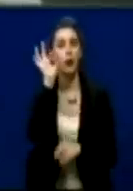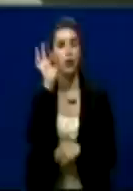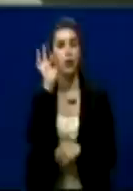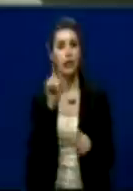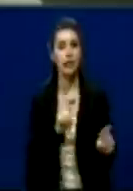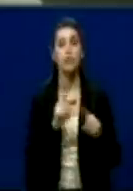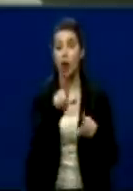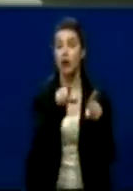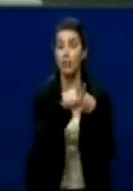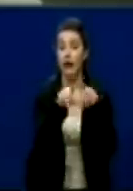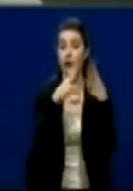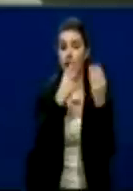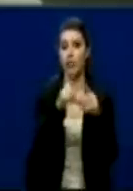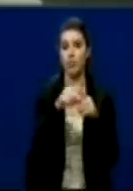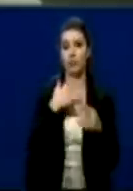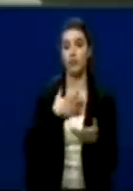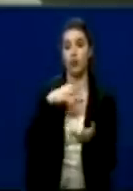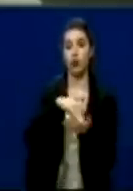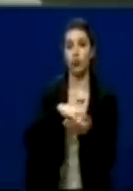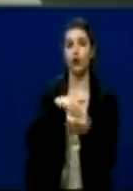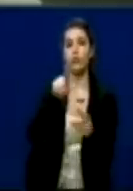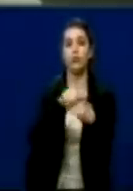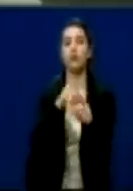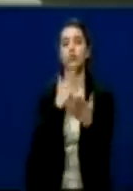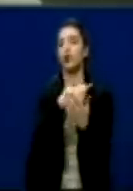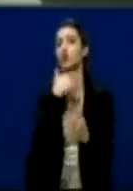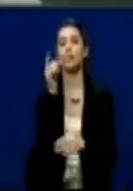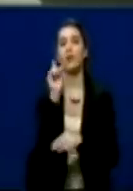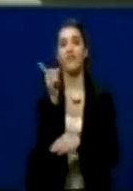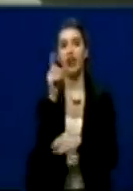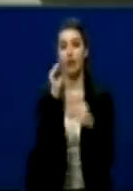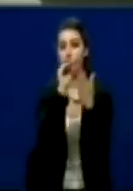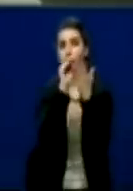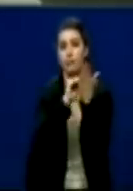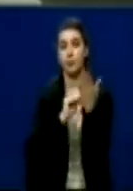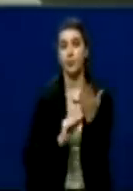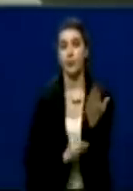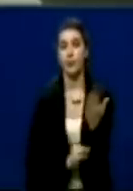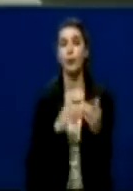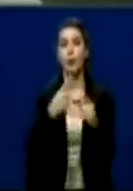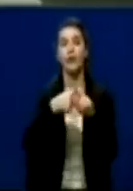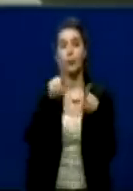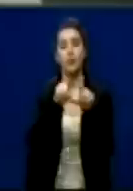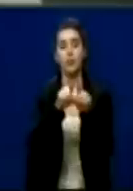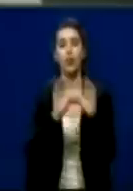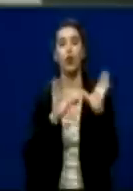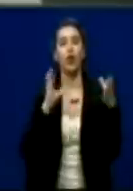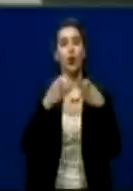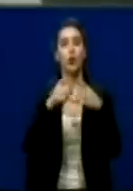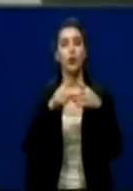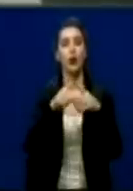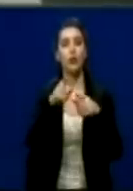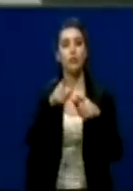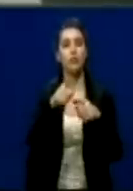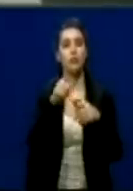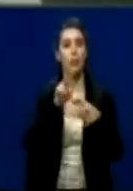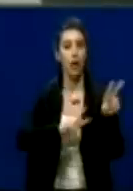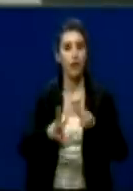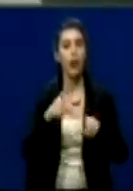ne subjekt politik kemi pasur shumë vrejtje për mbajtësorin lidhje me këtë projekt ligj, e gjithashtu edhe Oda Avokatëve dhe Shoqëria